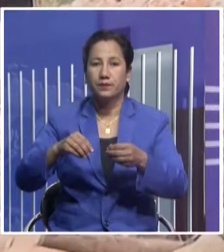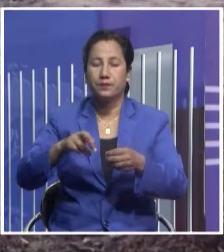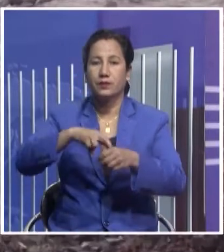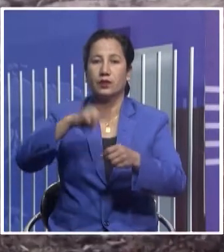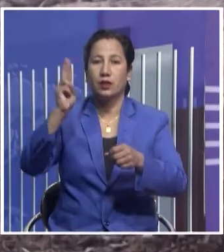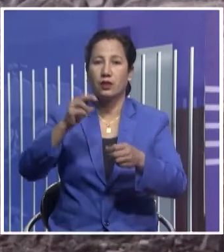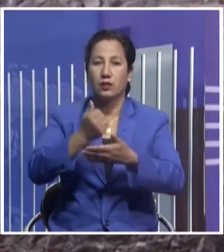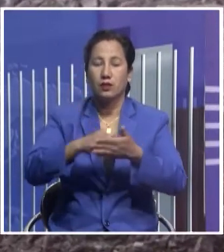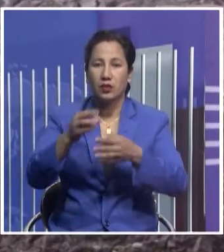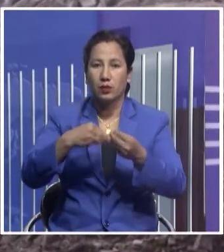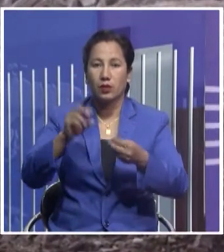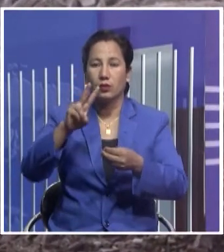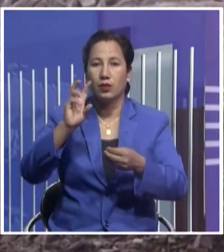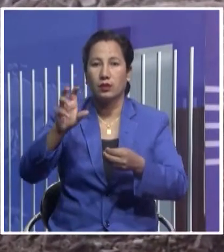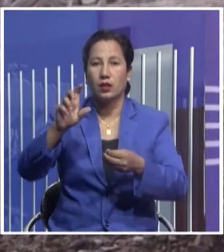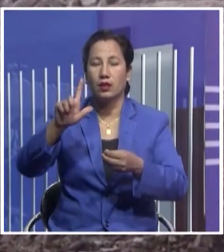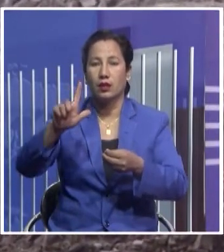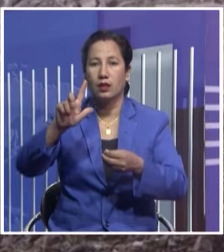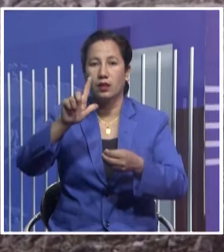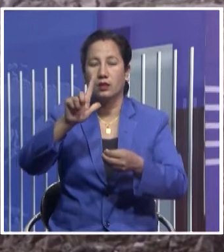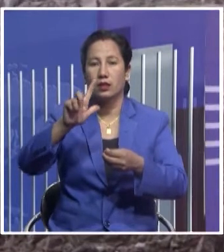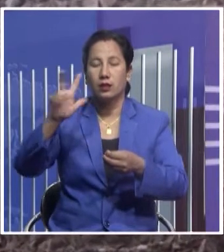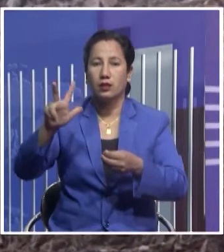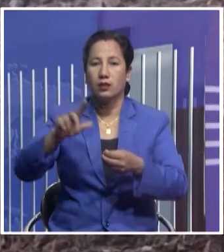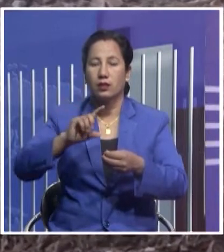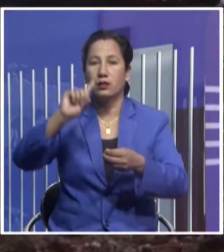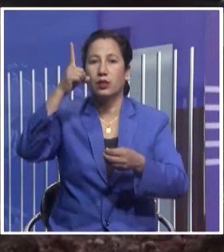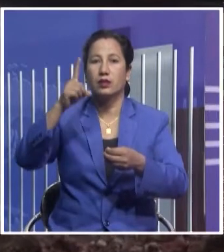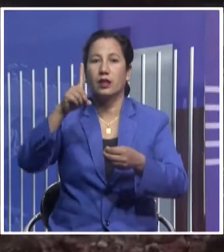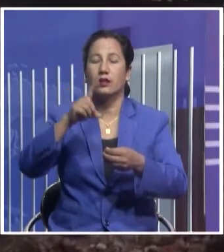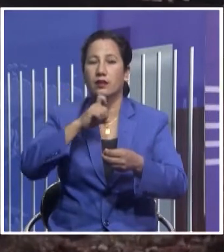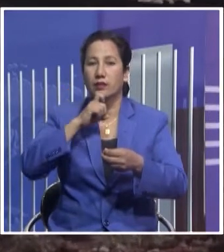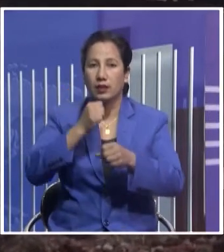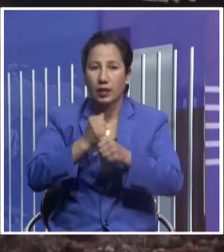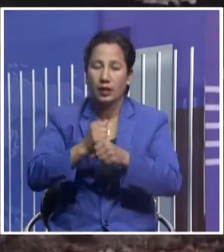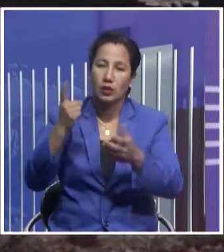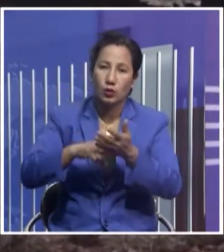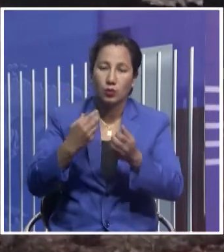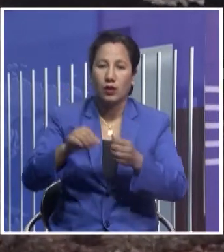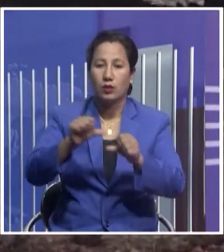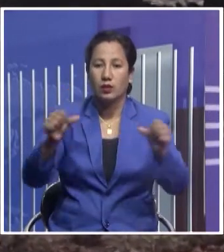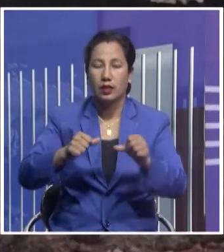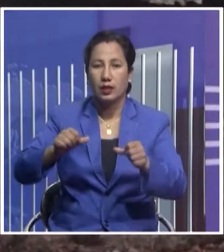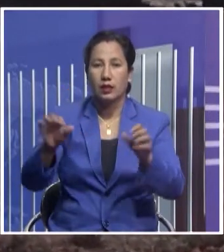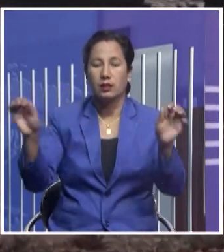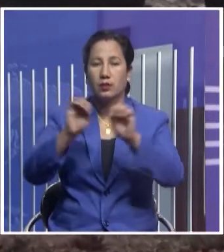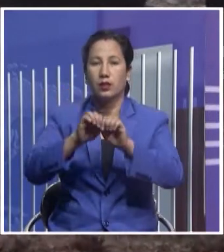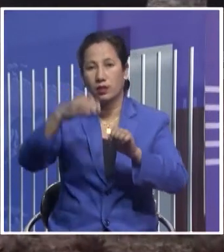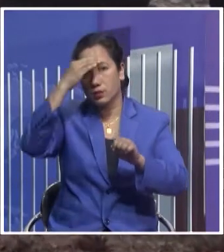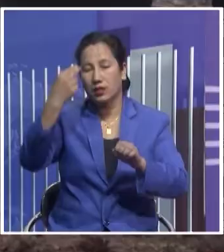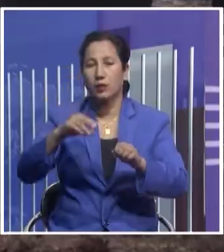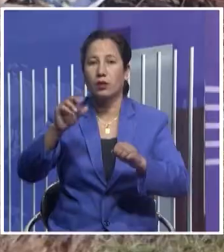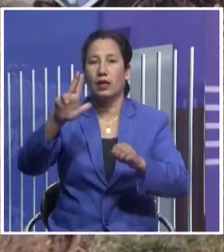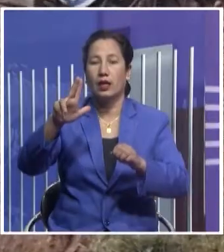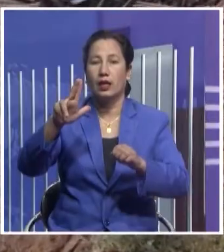थियो। 2078 वैशाख 1 गतेदेखि कार्य प्रारम्भ भएको थियो, तर जग्गा सम्बन्धी समस्या आएपछि झन्डै 8 महिना कामले गति